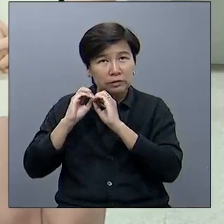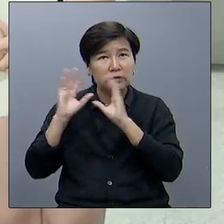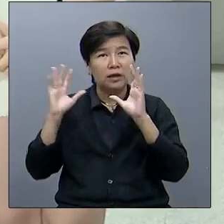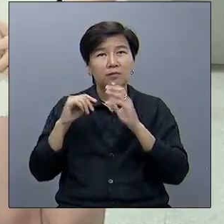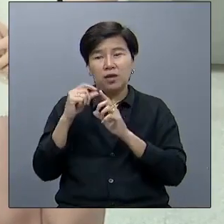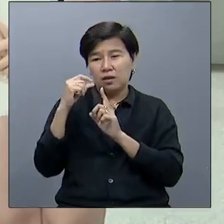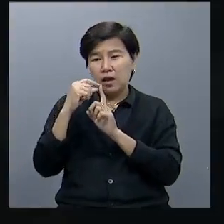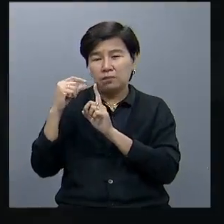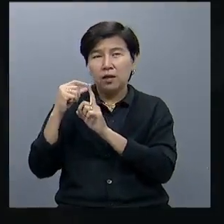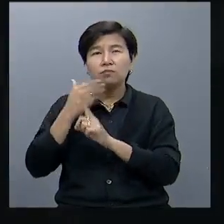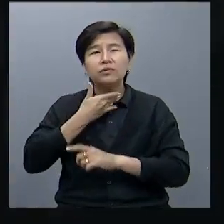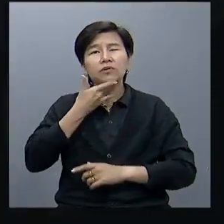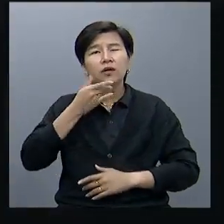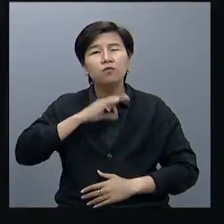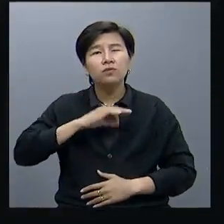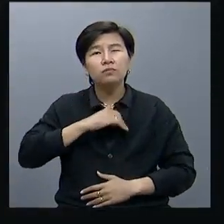างที่มิวออกเสียงแล้วมันดูเ